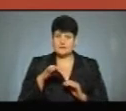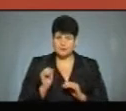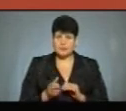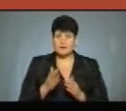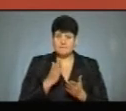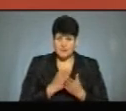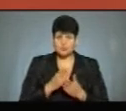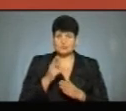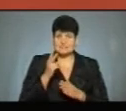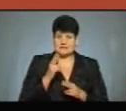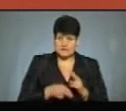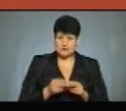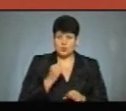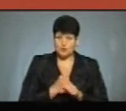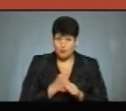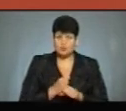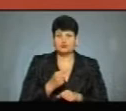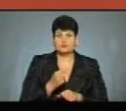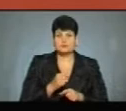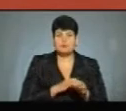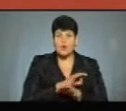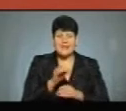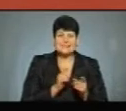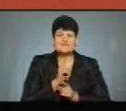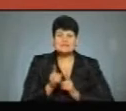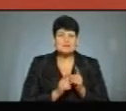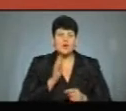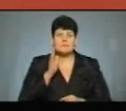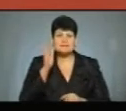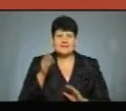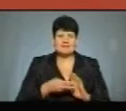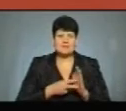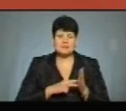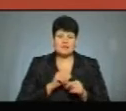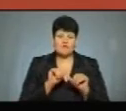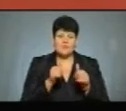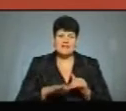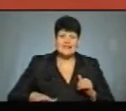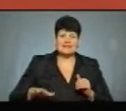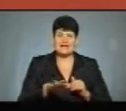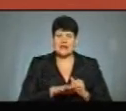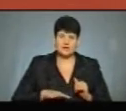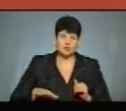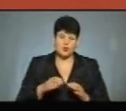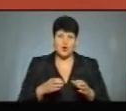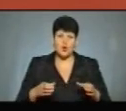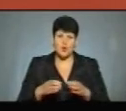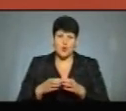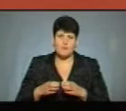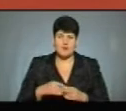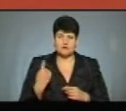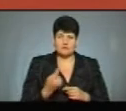мають завершити роботу з розроблення проєктів змін до перспективних планів формування територій громад областей, які